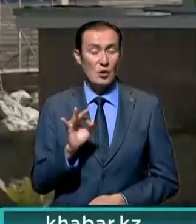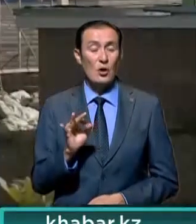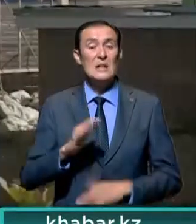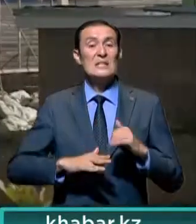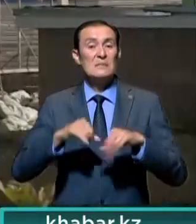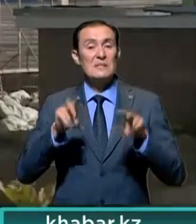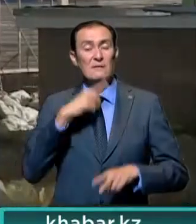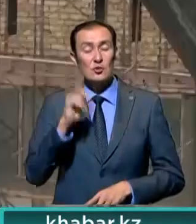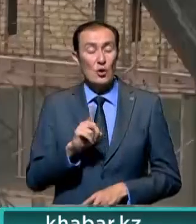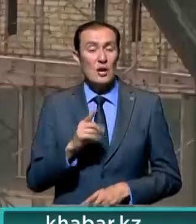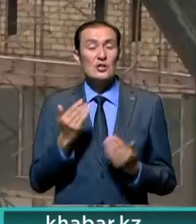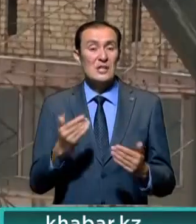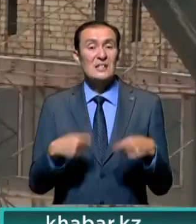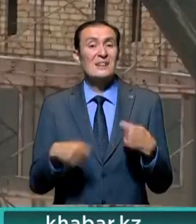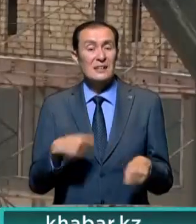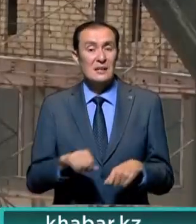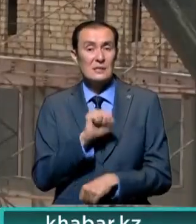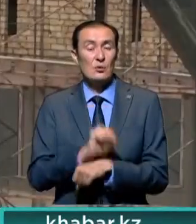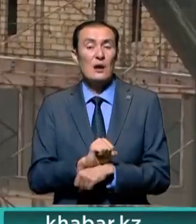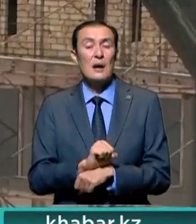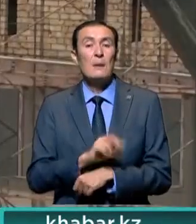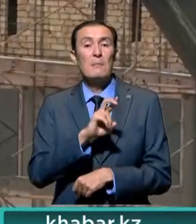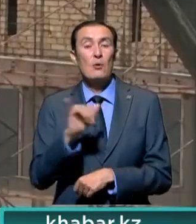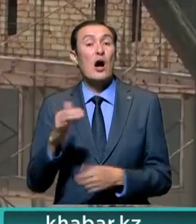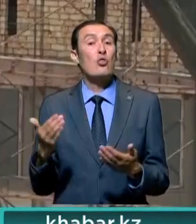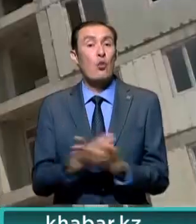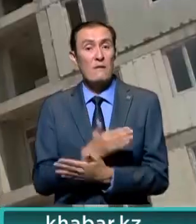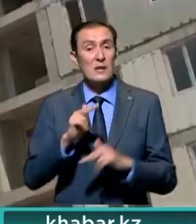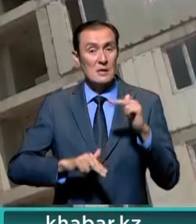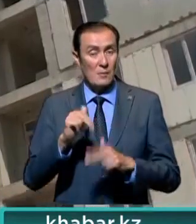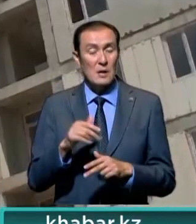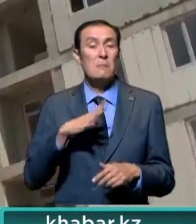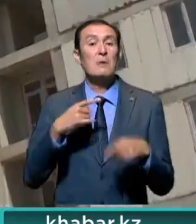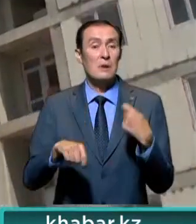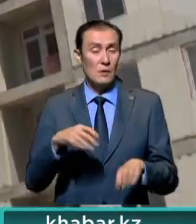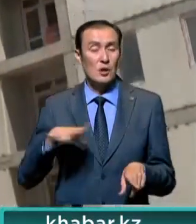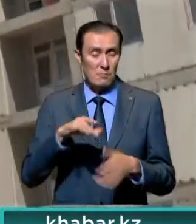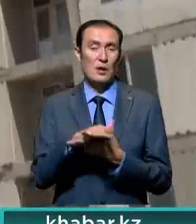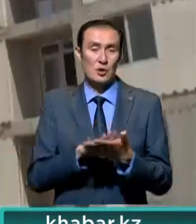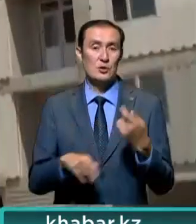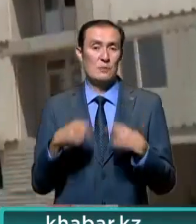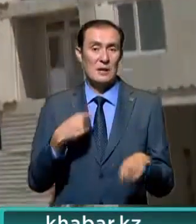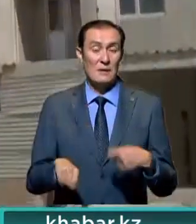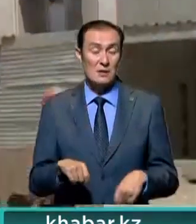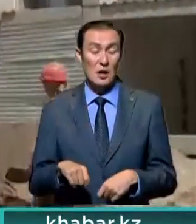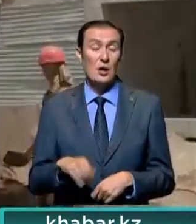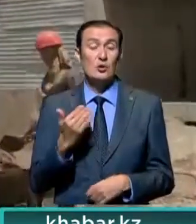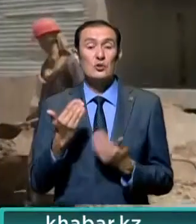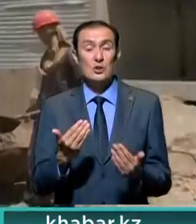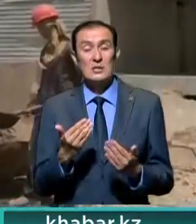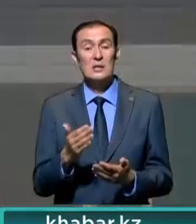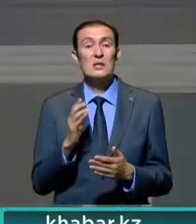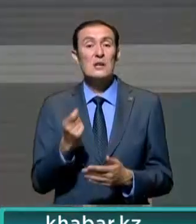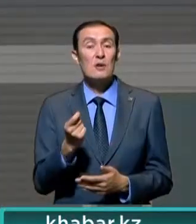экономисты считают, что стоит рынок только вторичного жилья. Вот новостройки как продавались, так и продаются. Тем более, что